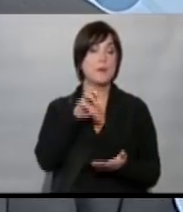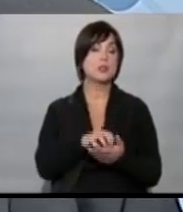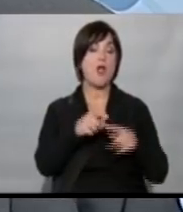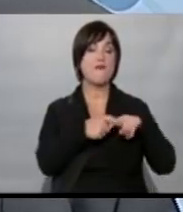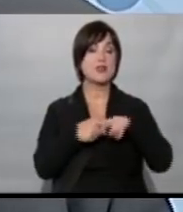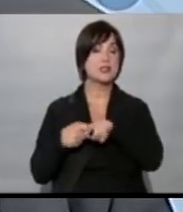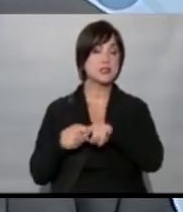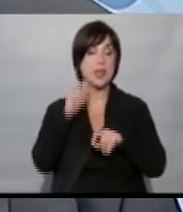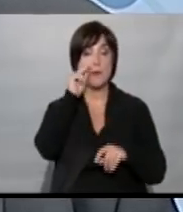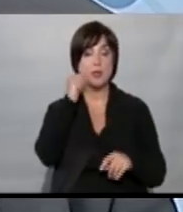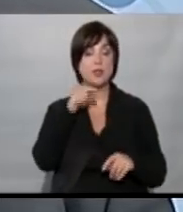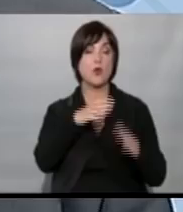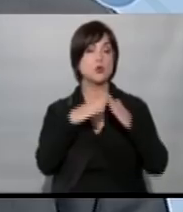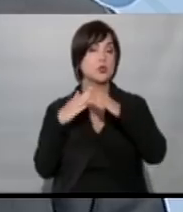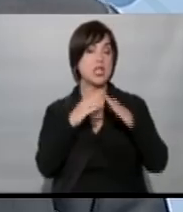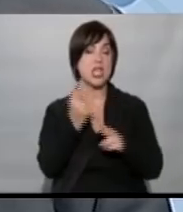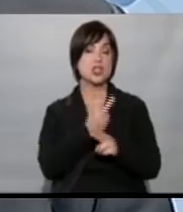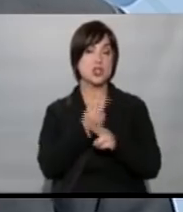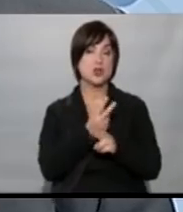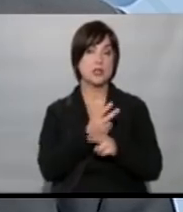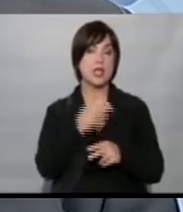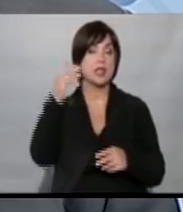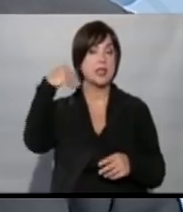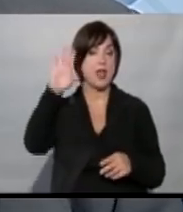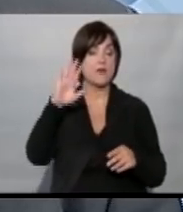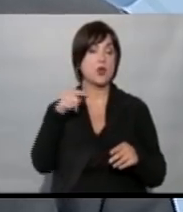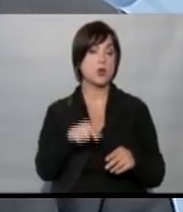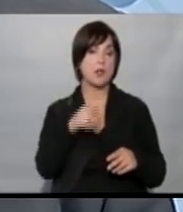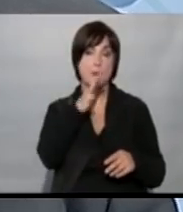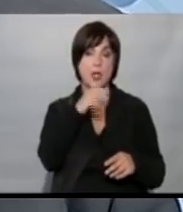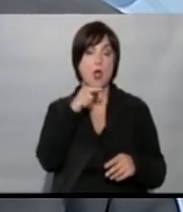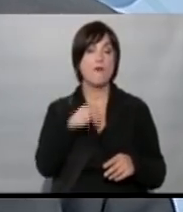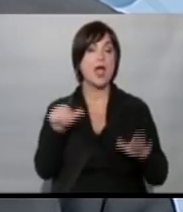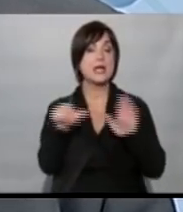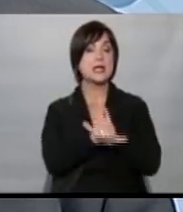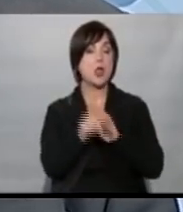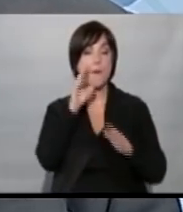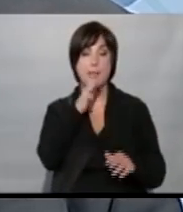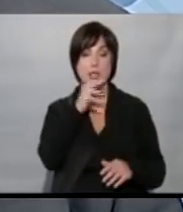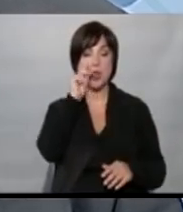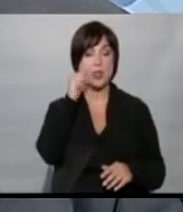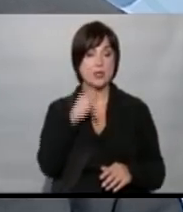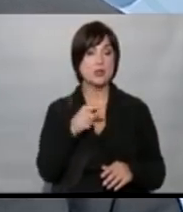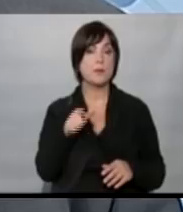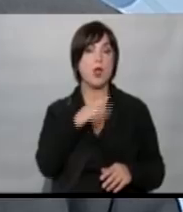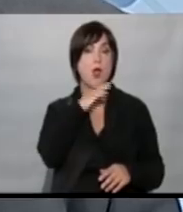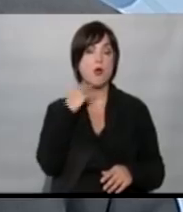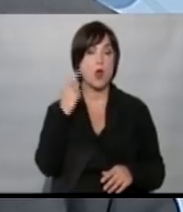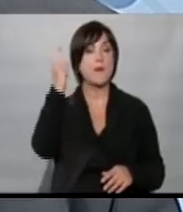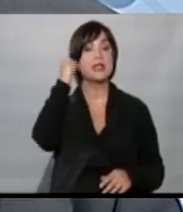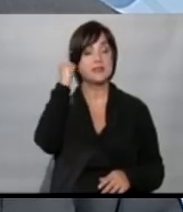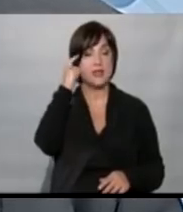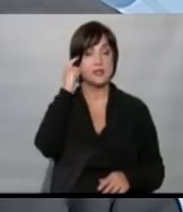врски, односно малцинствата во соседните држави и диаспората. Тоа кријање од македонскиот народ предизвика голема